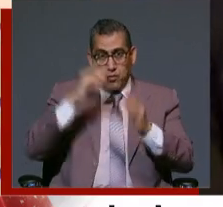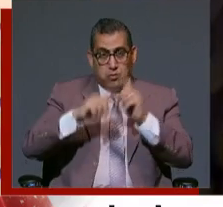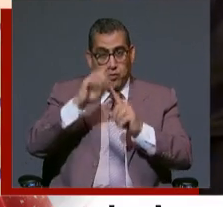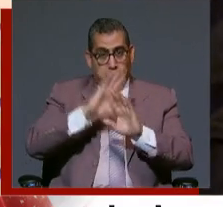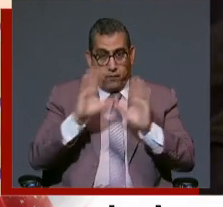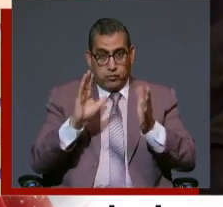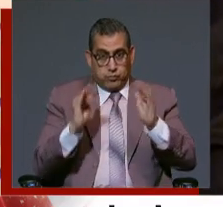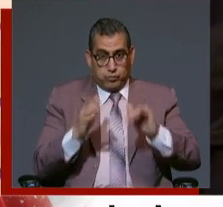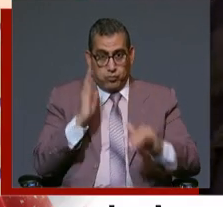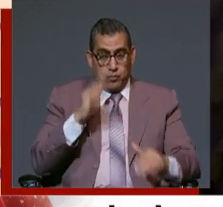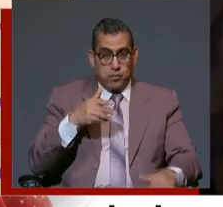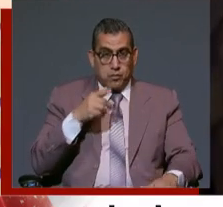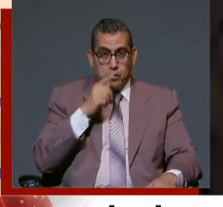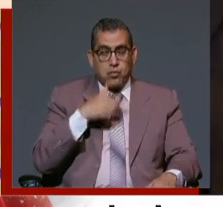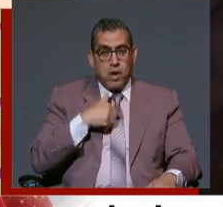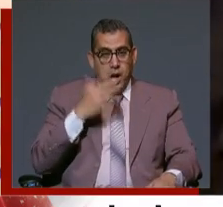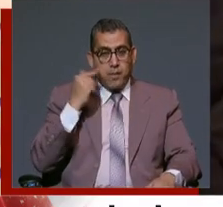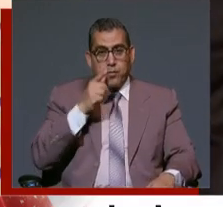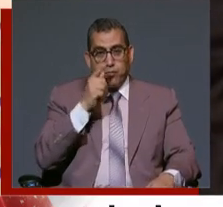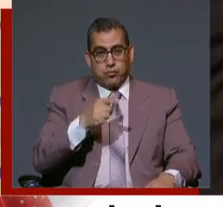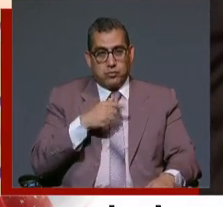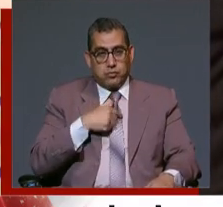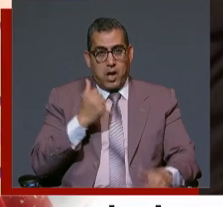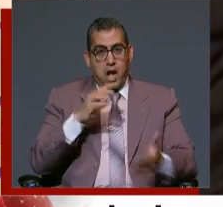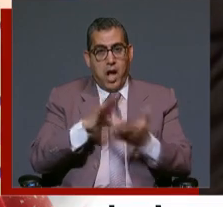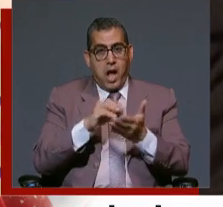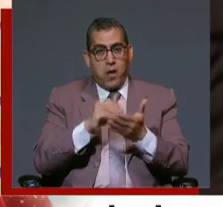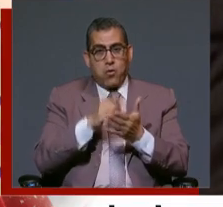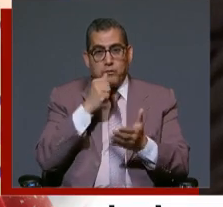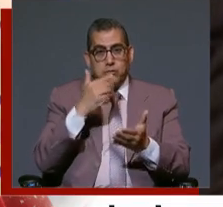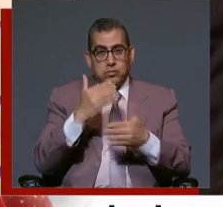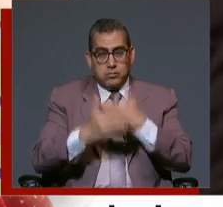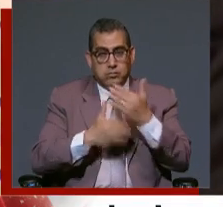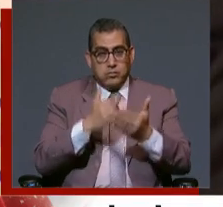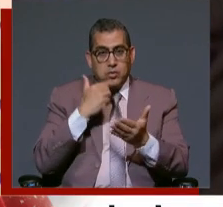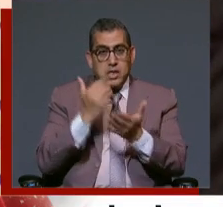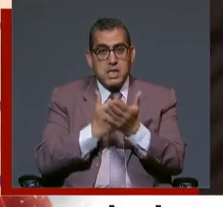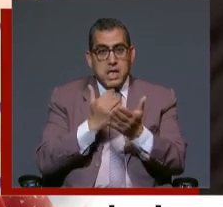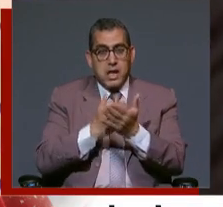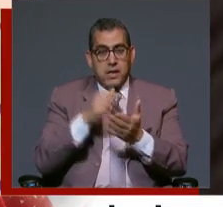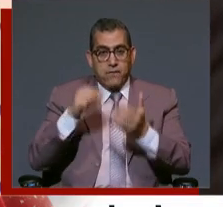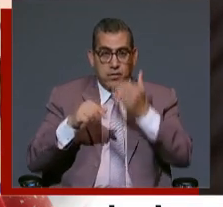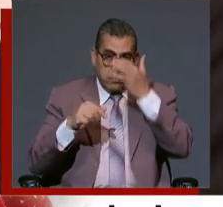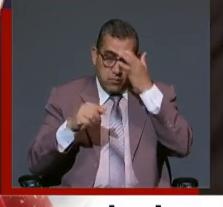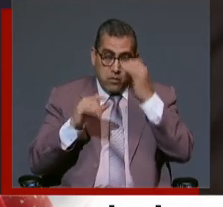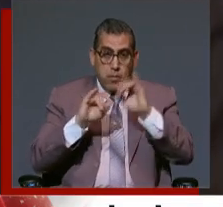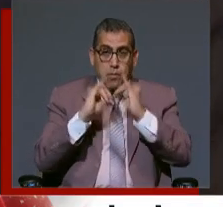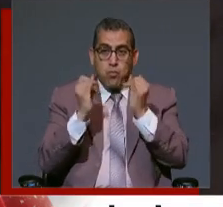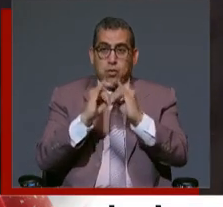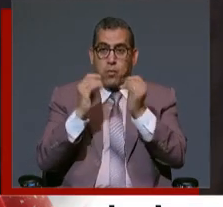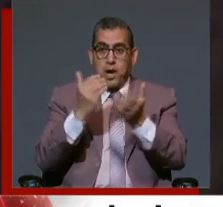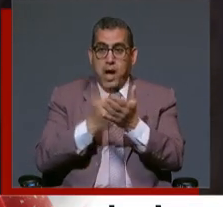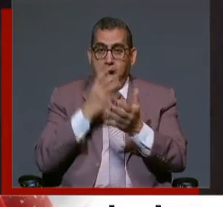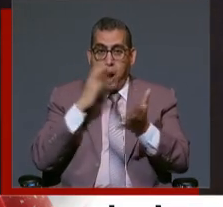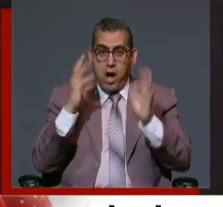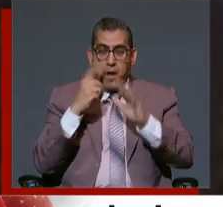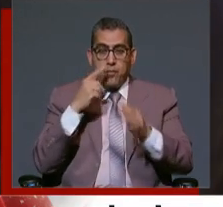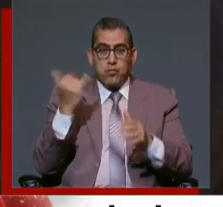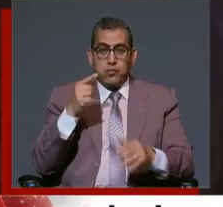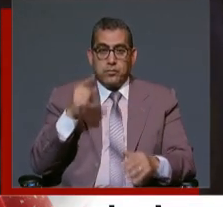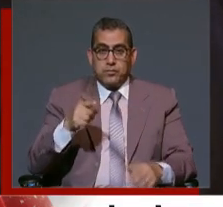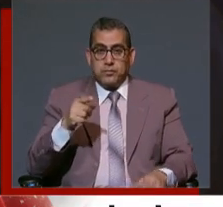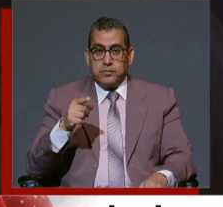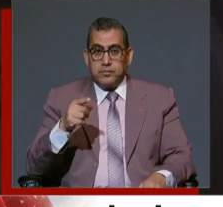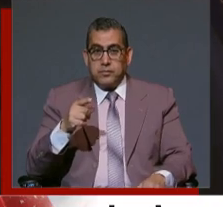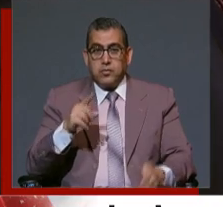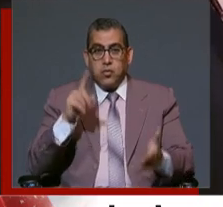فيها؟ بص، احنا خلينا نتكلم الاول ان مساله التفاوض في اي مؤتمر للمناخ ما بتخلصش في وقتها،